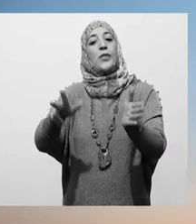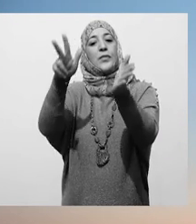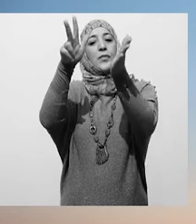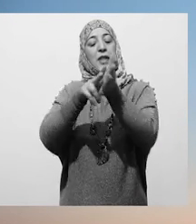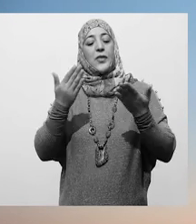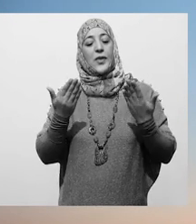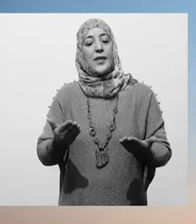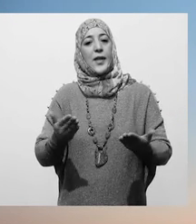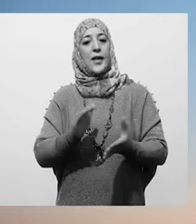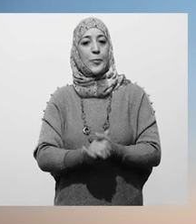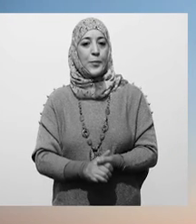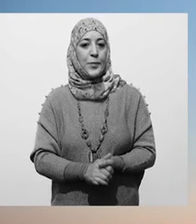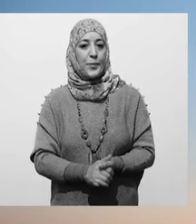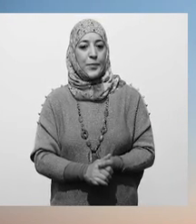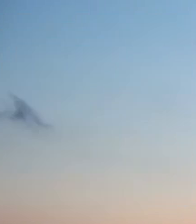sur le terrain.